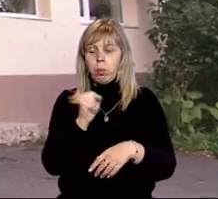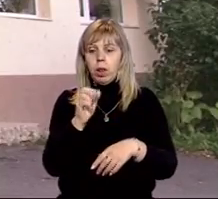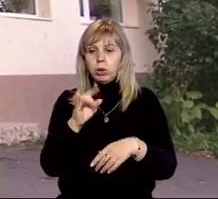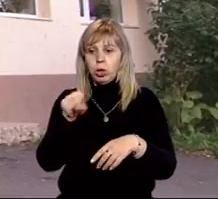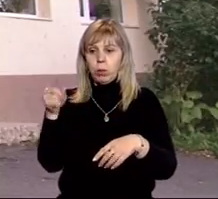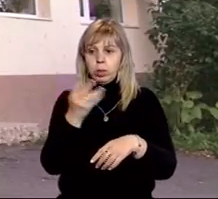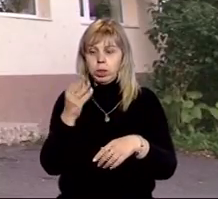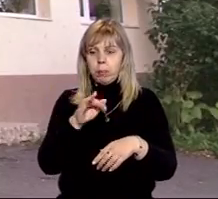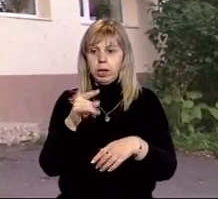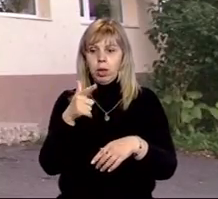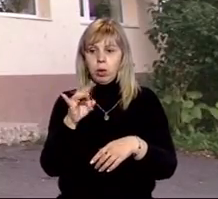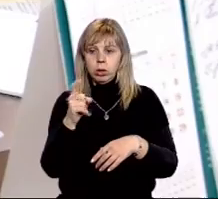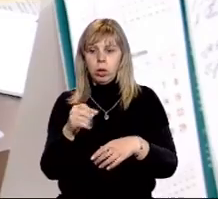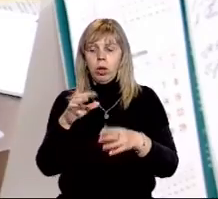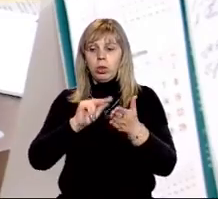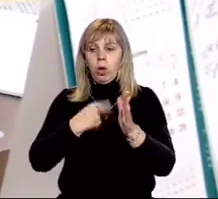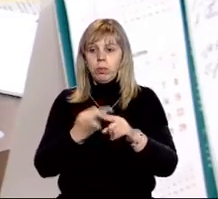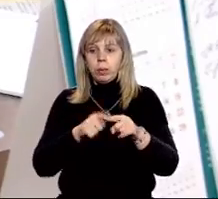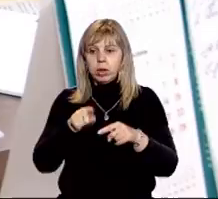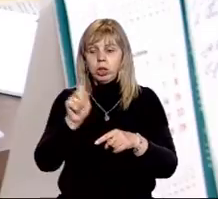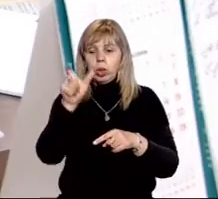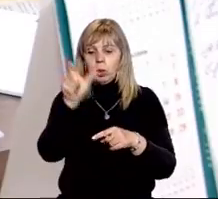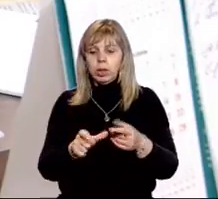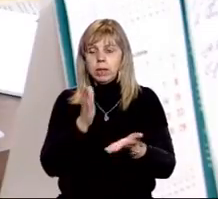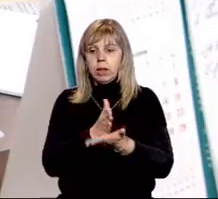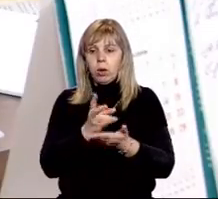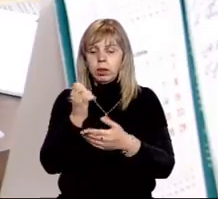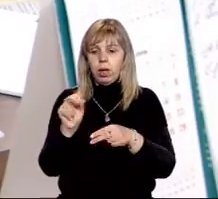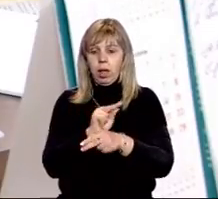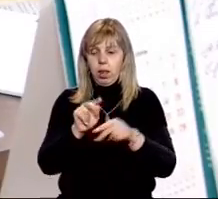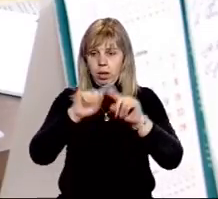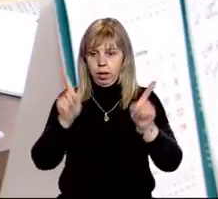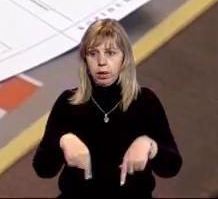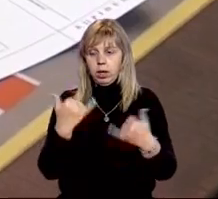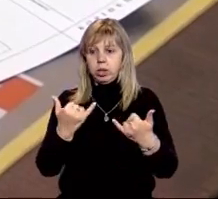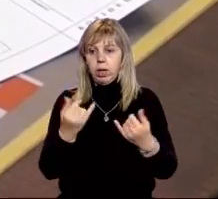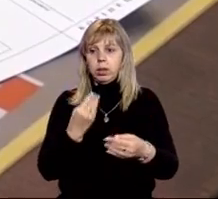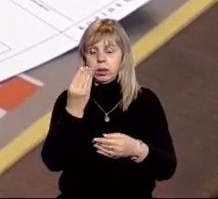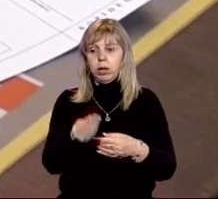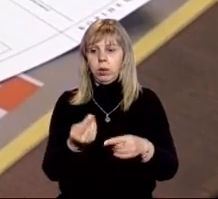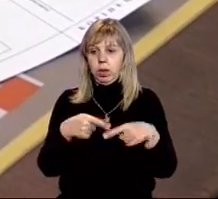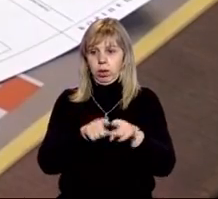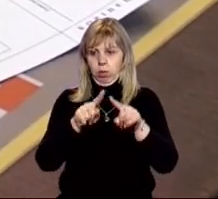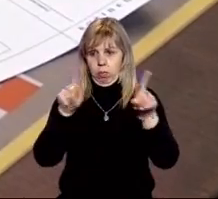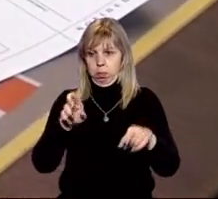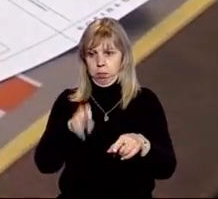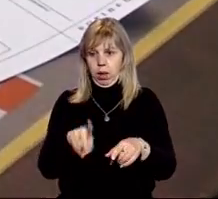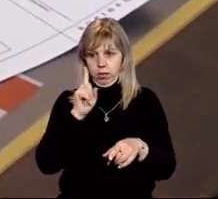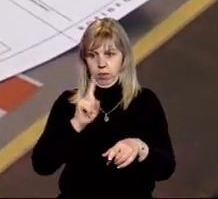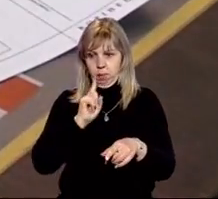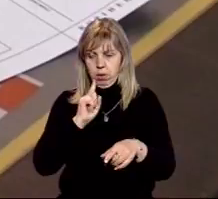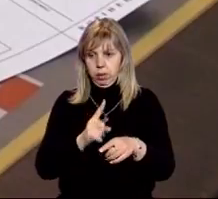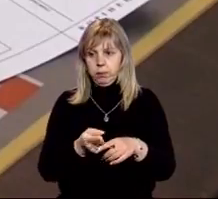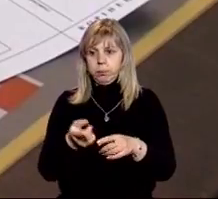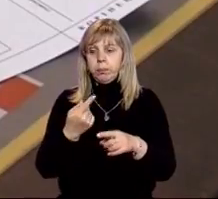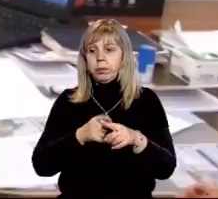номер 4 Марини Горзов, довідку про те, що людина знаходилася на лікарняному, зараз видають ось на такому бланку. Вона не